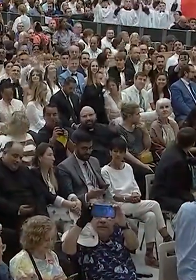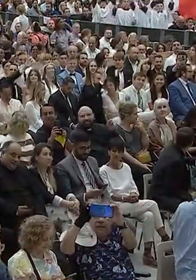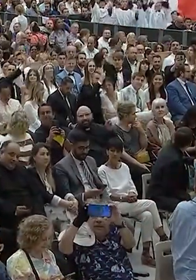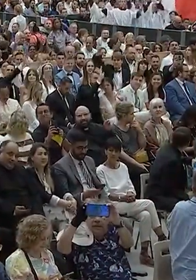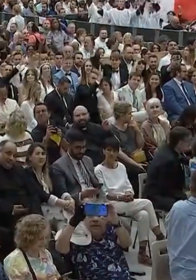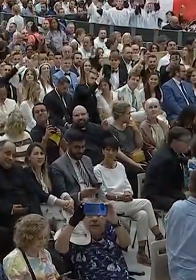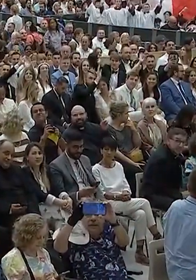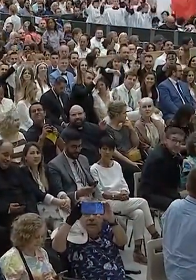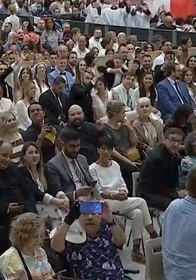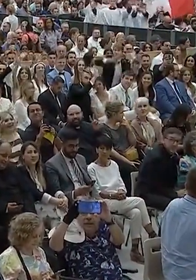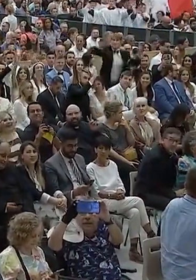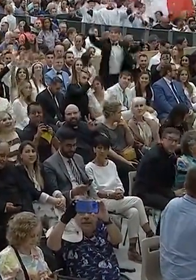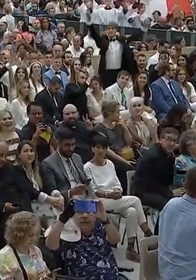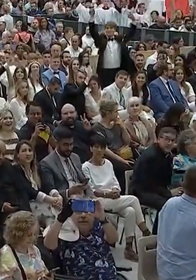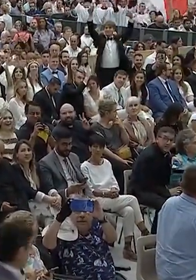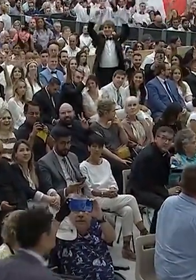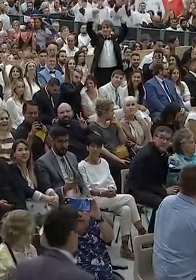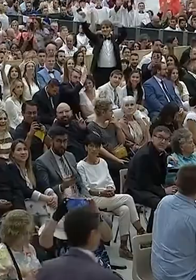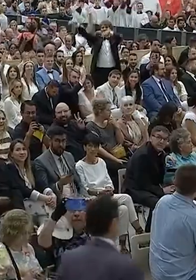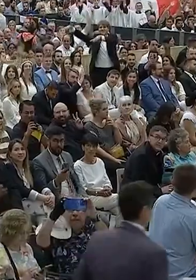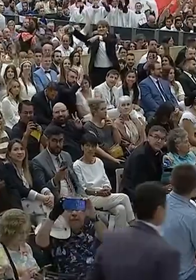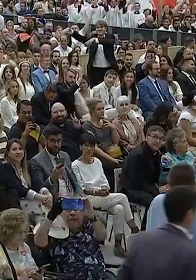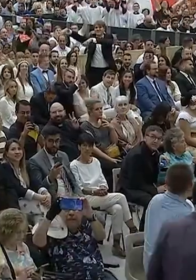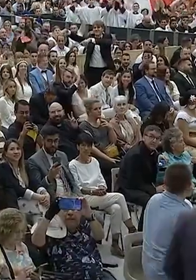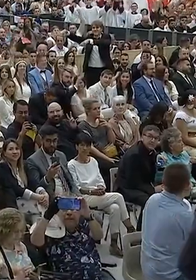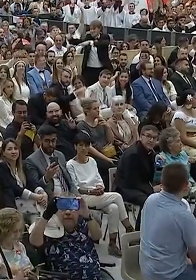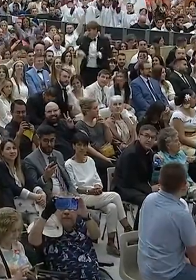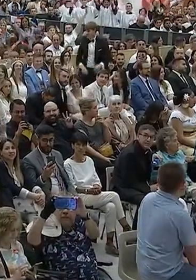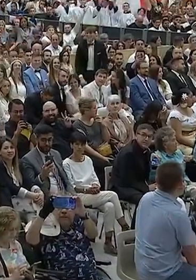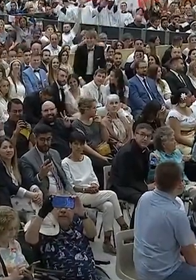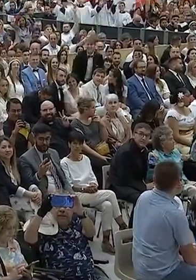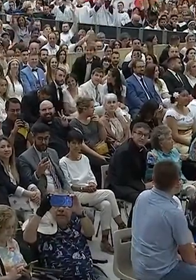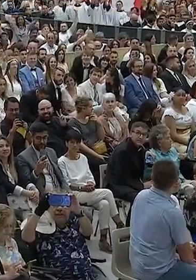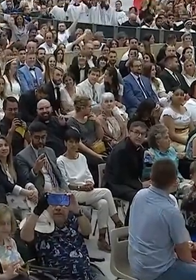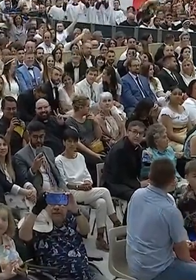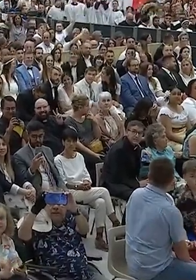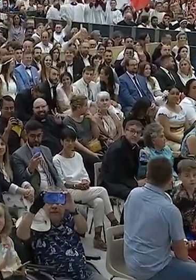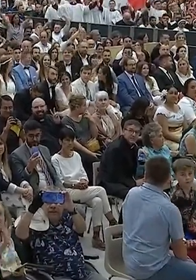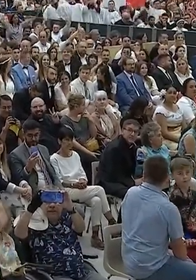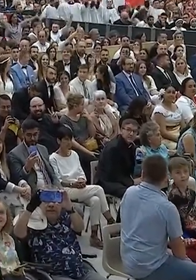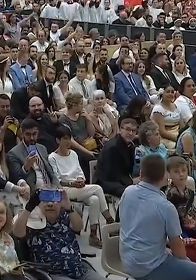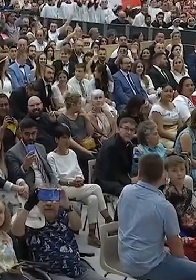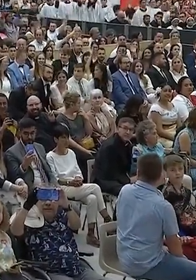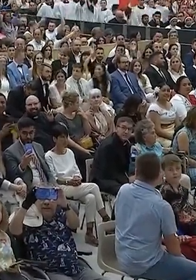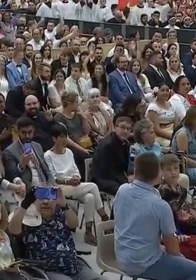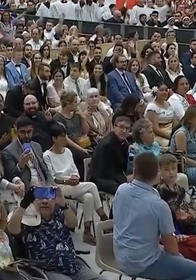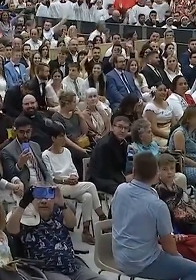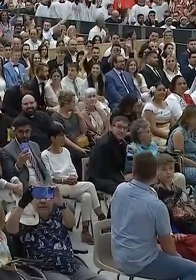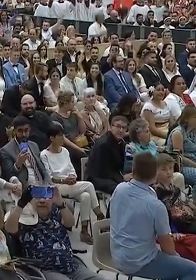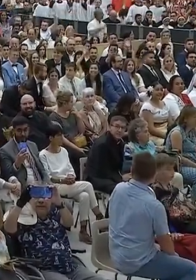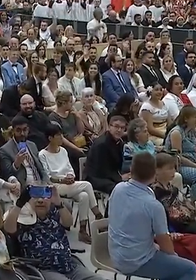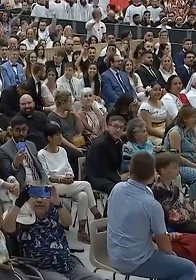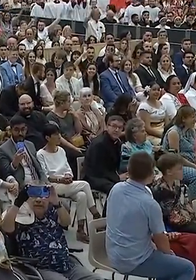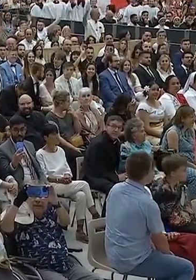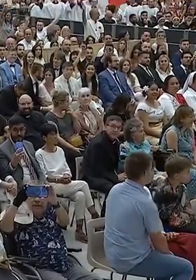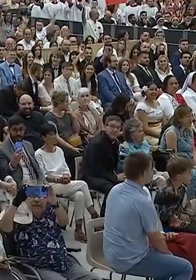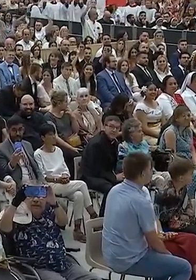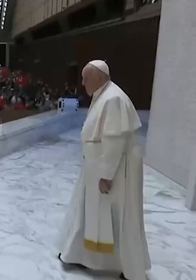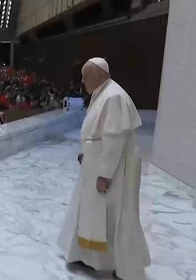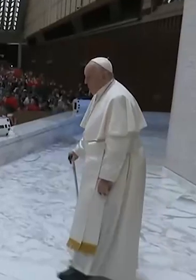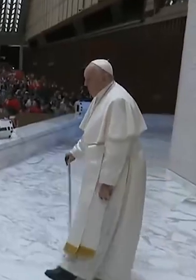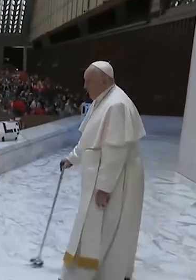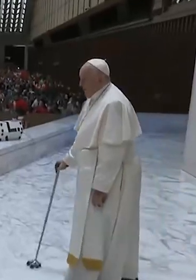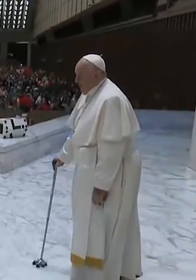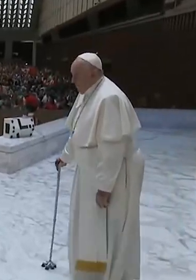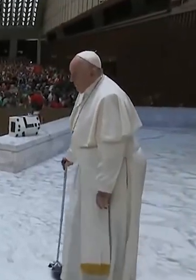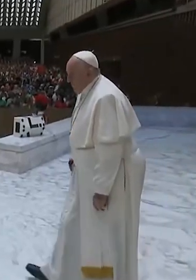الاسبوعي بالحديث عن المؤتمر العالمي للشباب الذي اختتم فعالياته مؤخرا في لشبونه وقال لقد اظهر المؤتمر